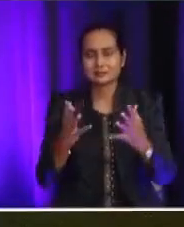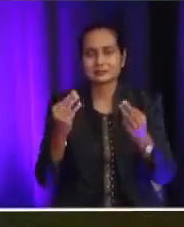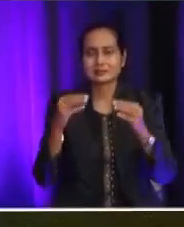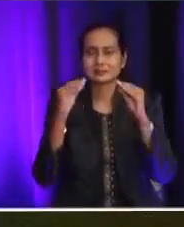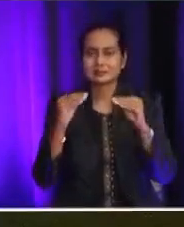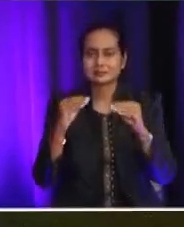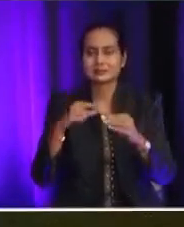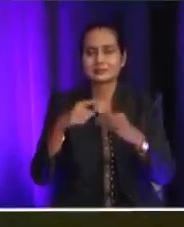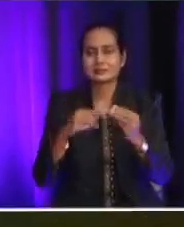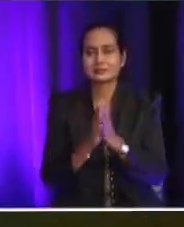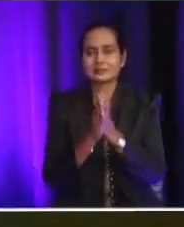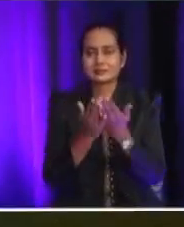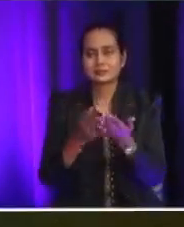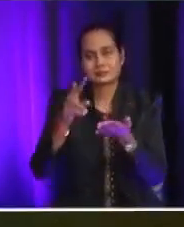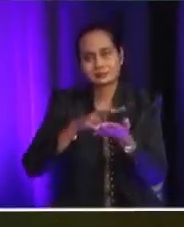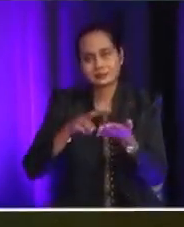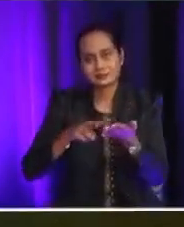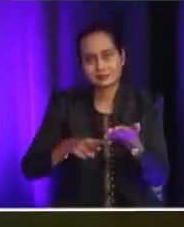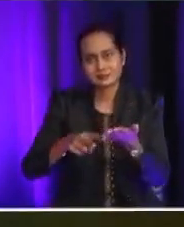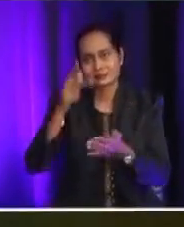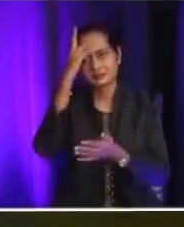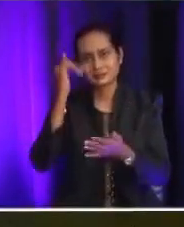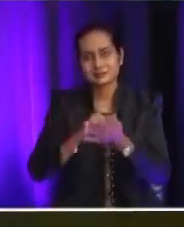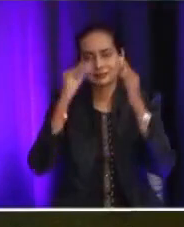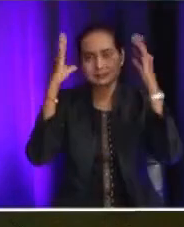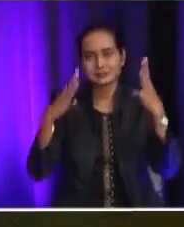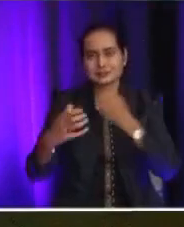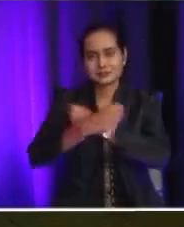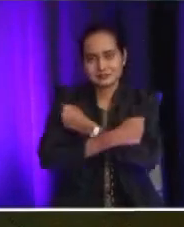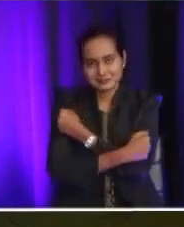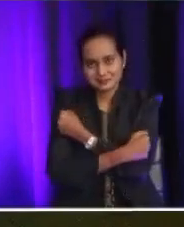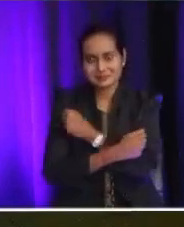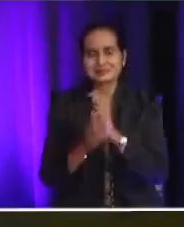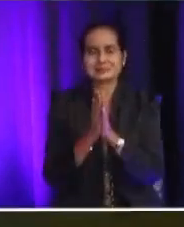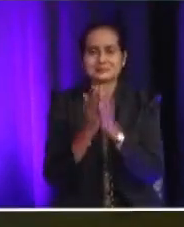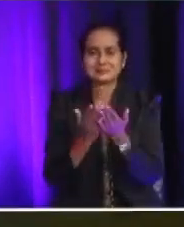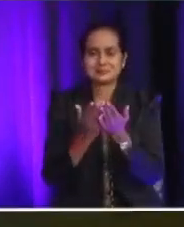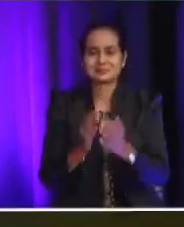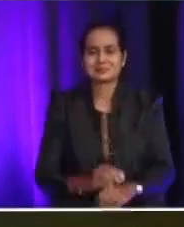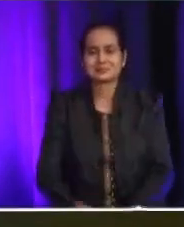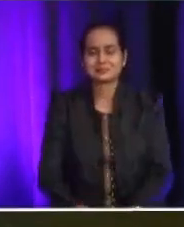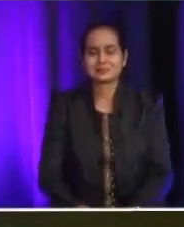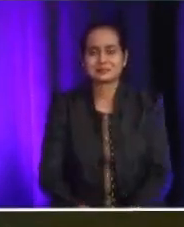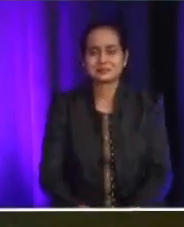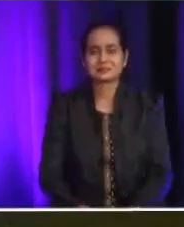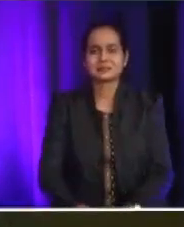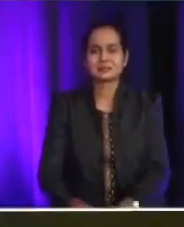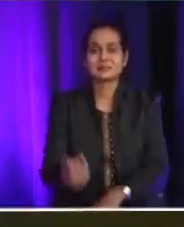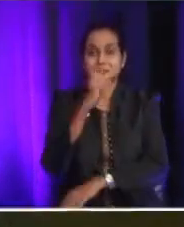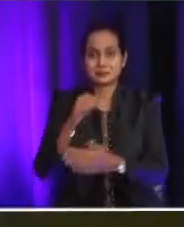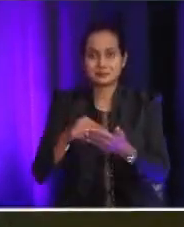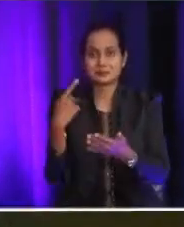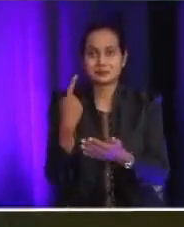buku, membaca. Itu sebab cikgu pegang buku. Itu dia. Yang mana bab yang kita nak belajar adalah